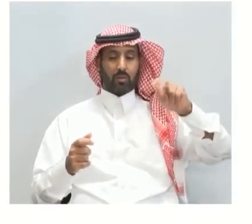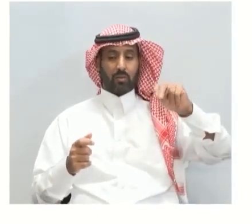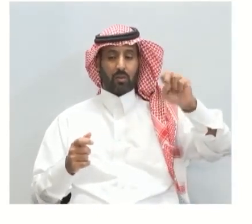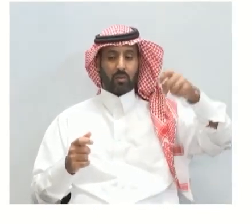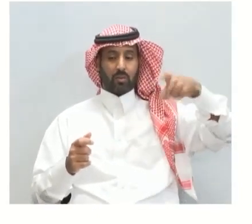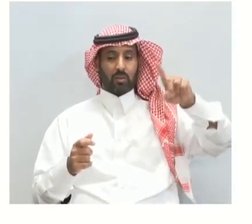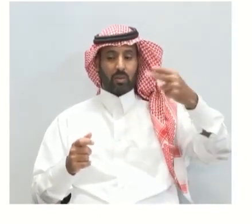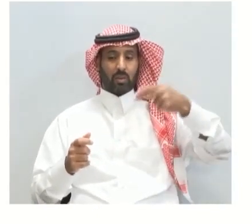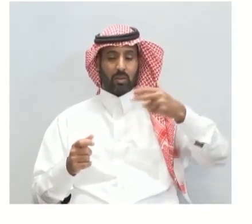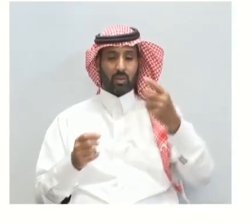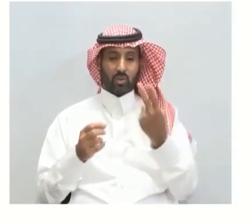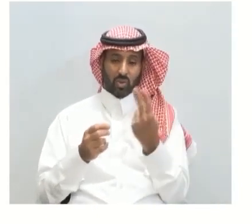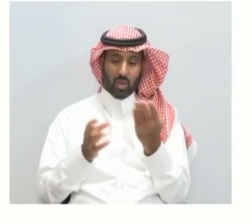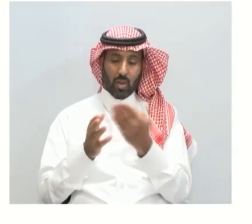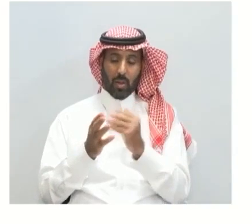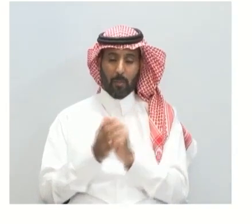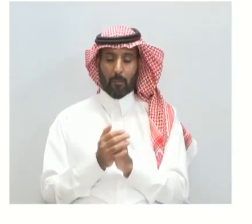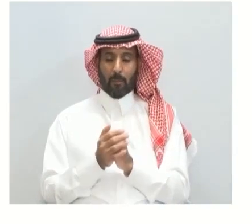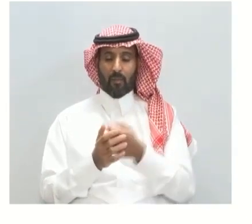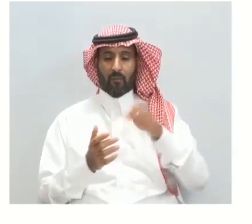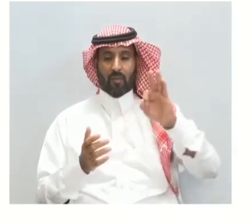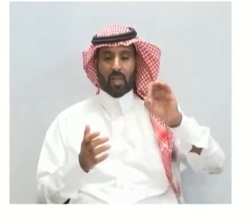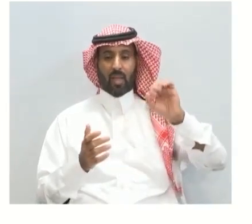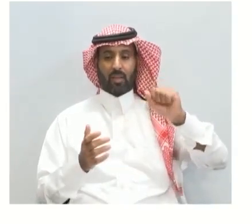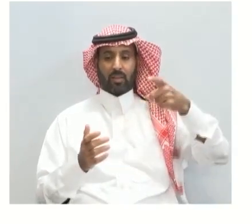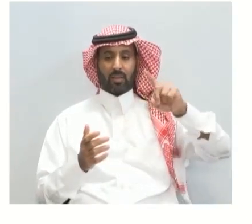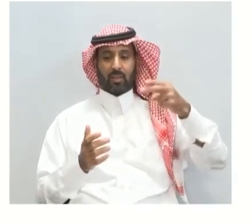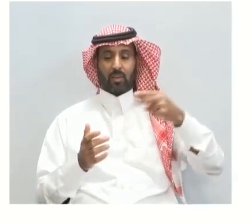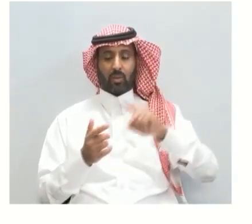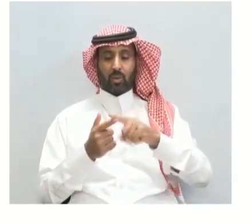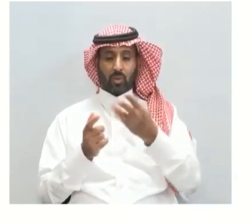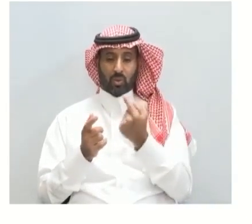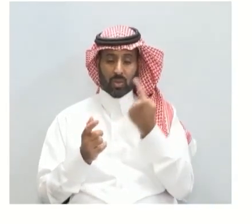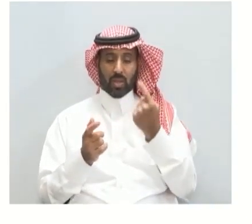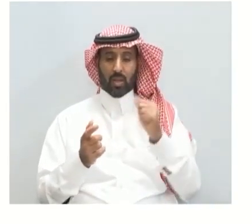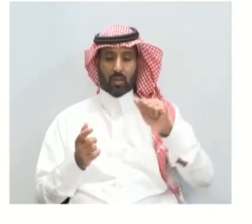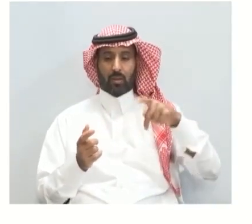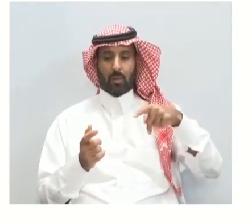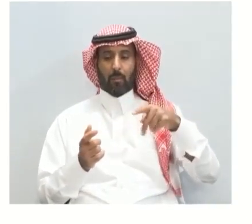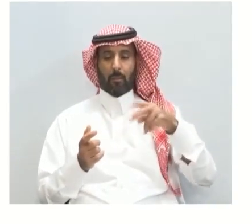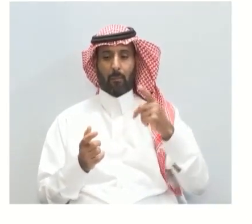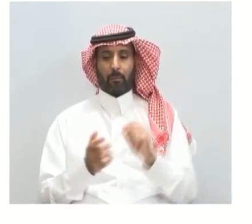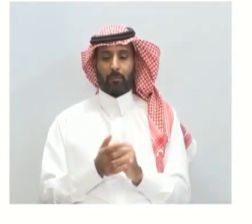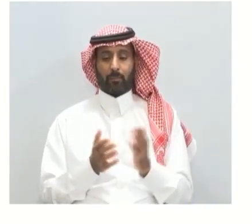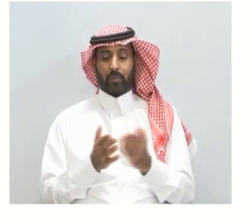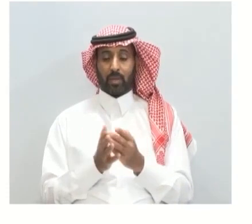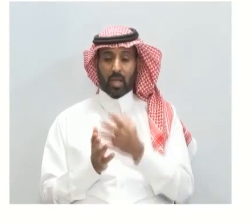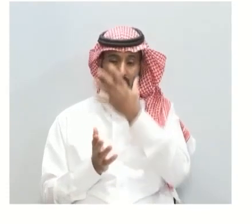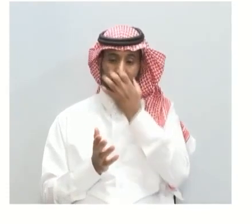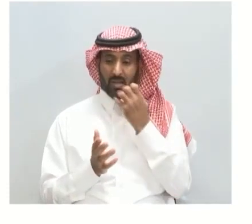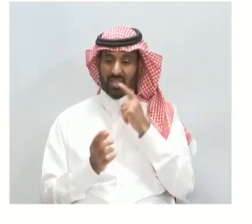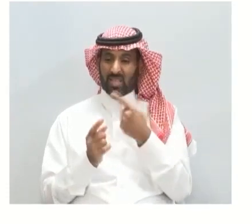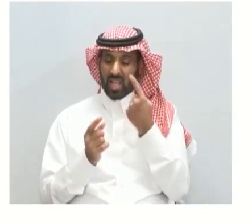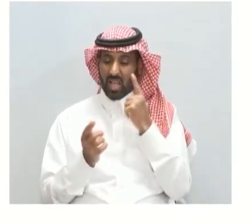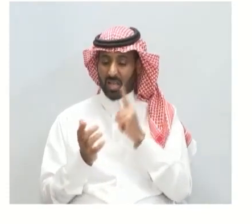وكل جزيء فاد اتش 2 يعطي جزيئين اي تي بي في المخلوقات حقيقيه النواء